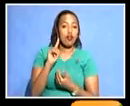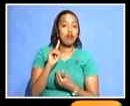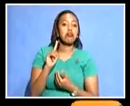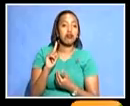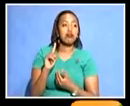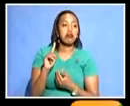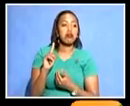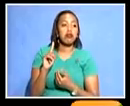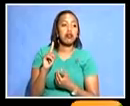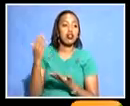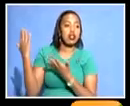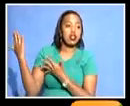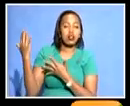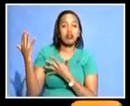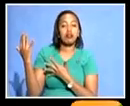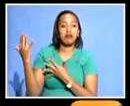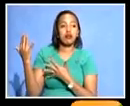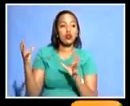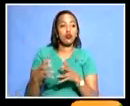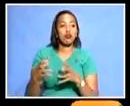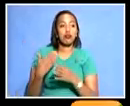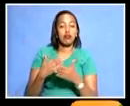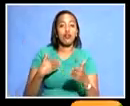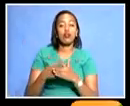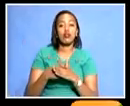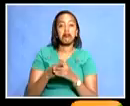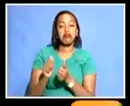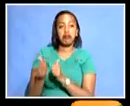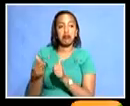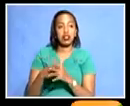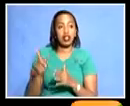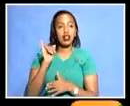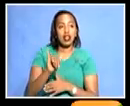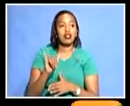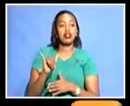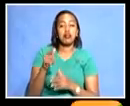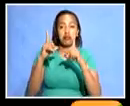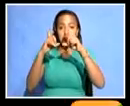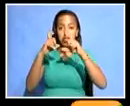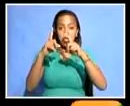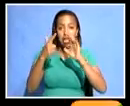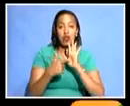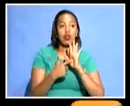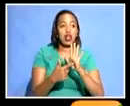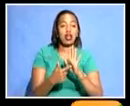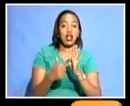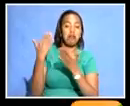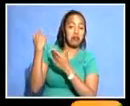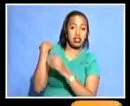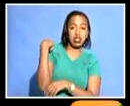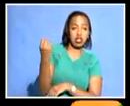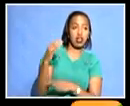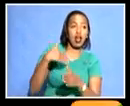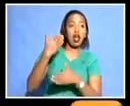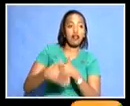wachezaji mapema kabla ya mashindano kuanza. Timu hiyo iliwasili nchini mapema jana na kulazimika kukesha usiku kukesha